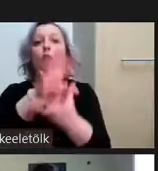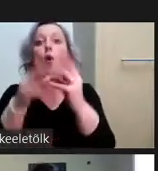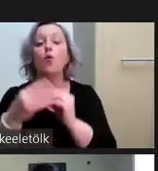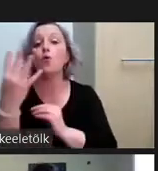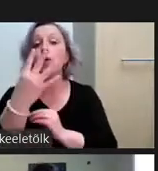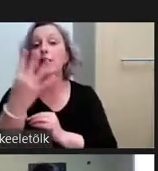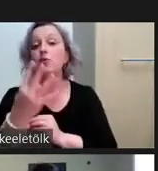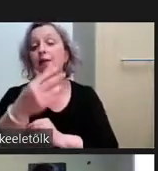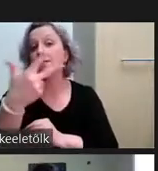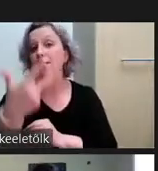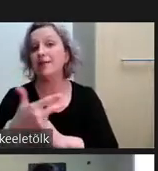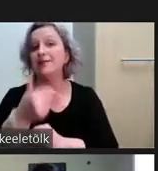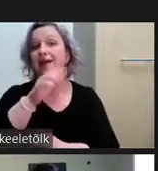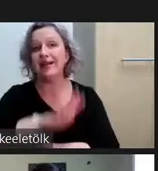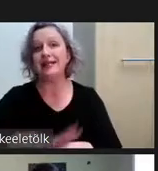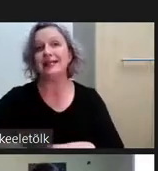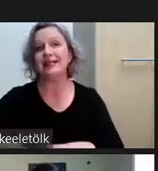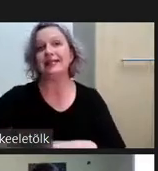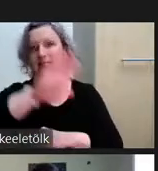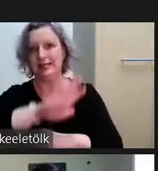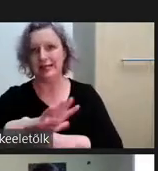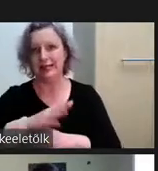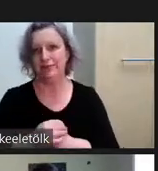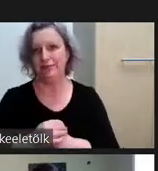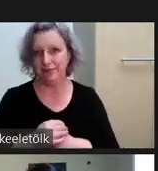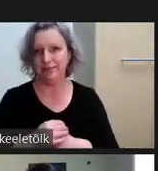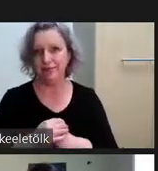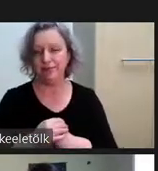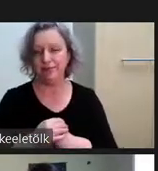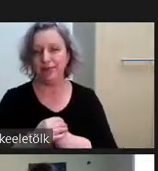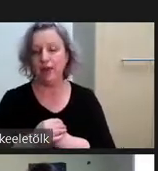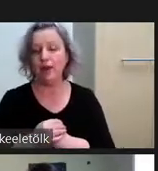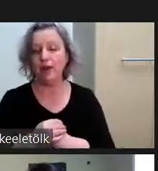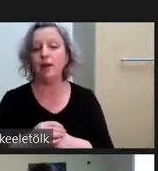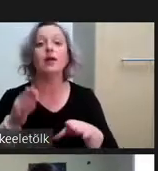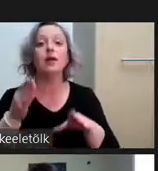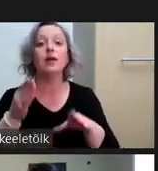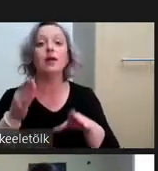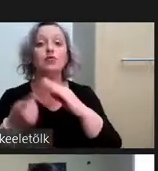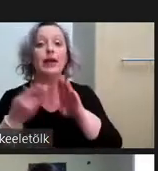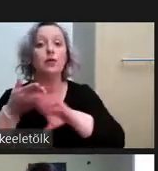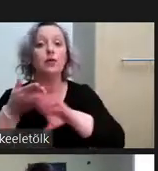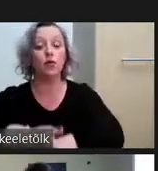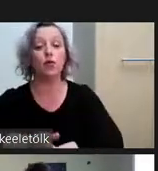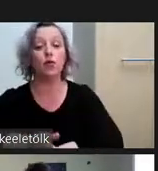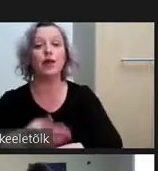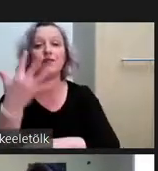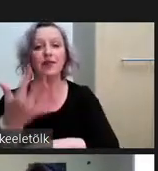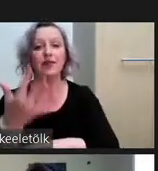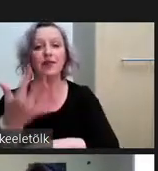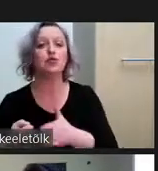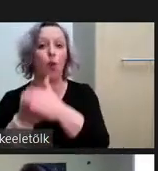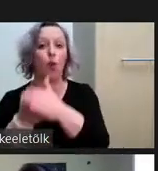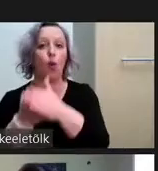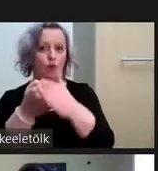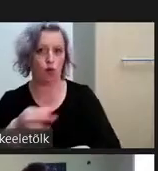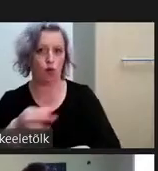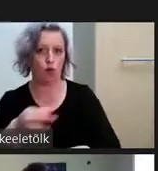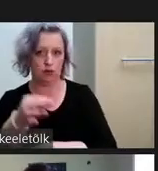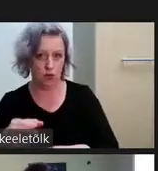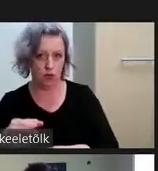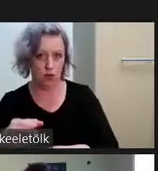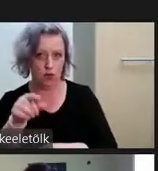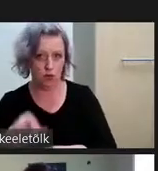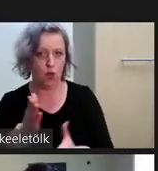üle Eesti ja meil on ka lisaks veel 5 toetaja liikmesorganisatsiooni. Nii